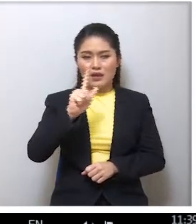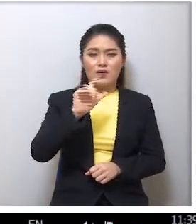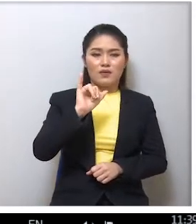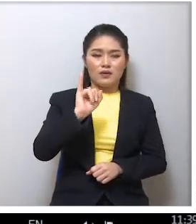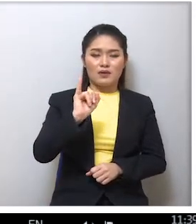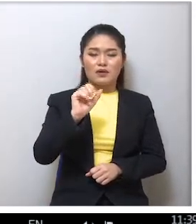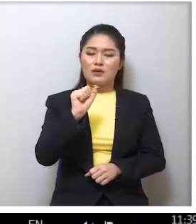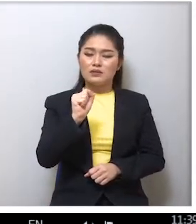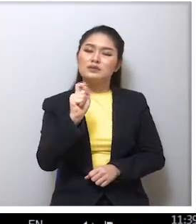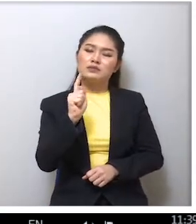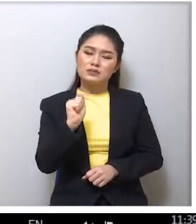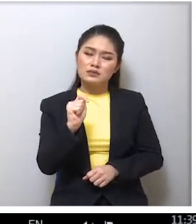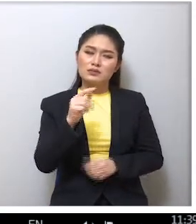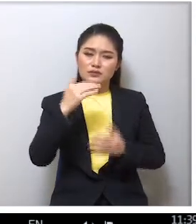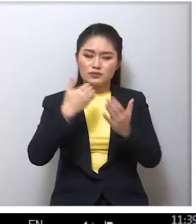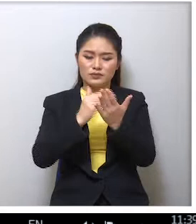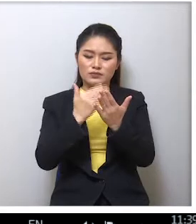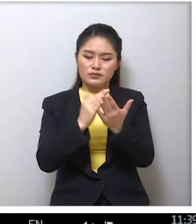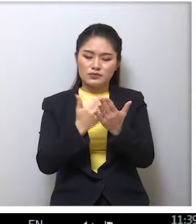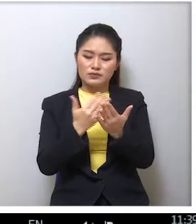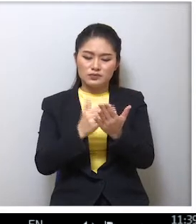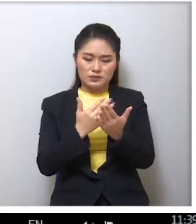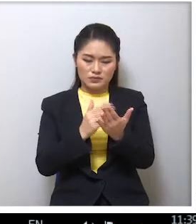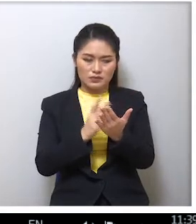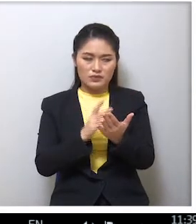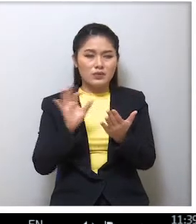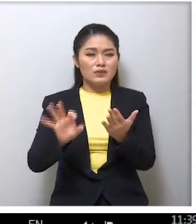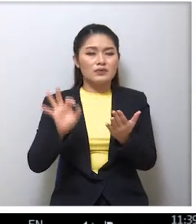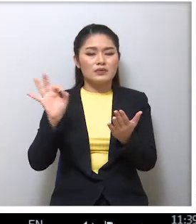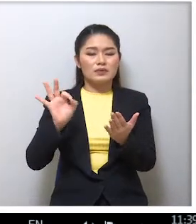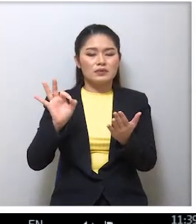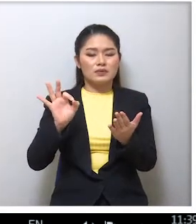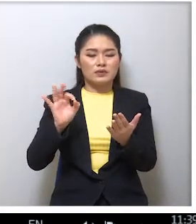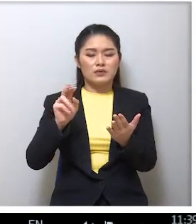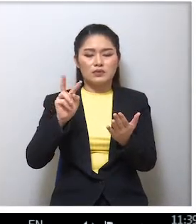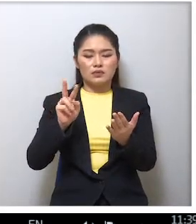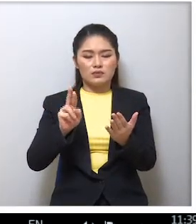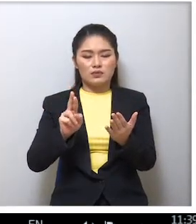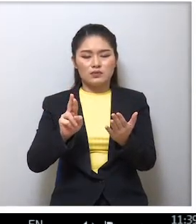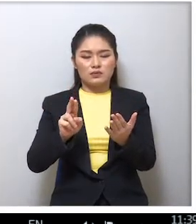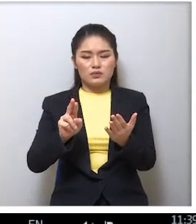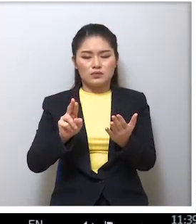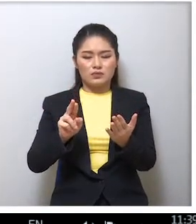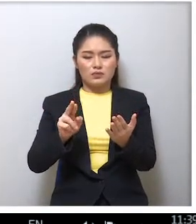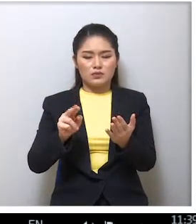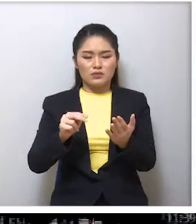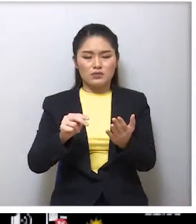าคำสั่งที่ชื่อว่า UVW map ตัวนี้นะครับ